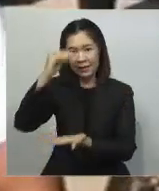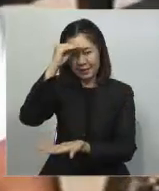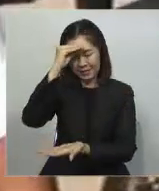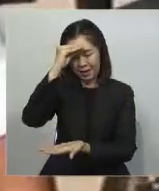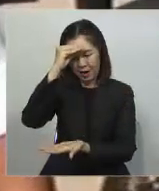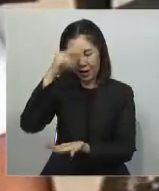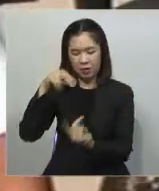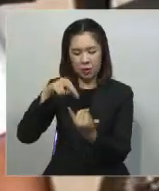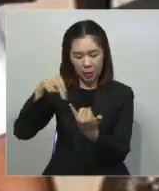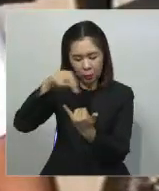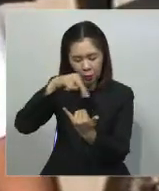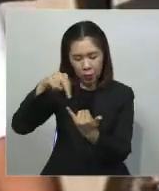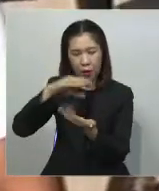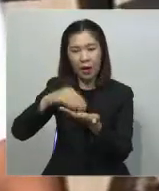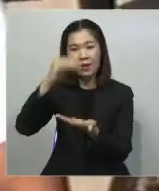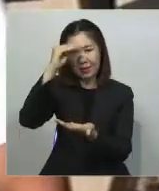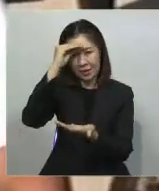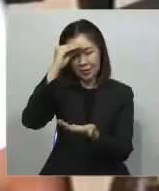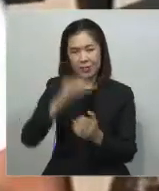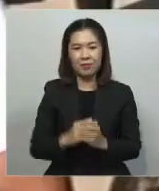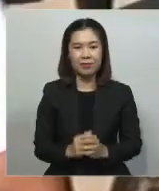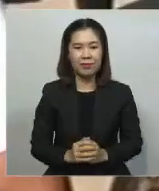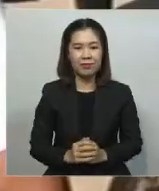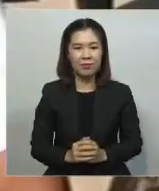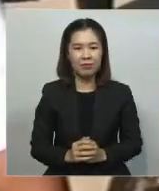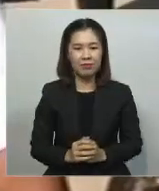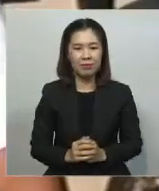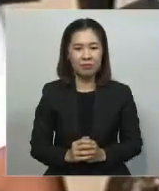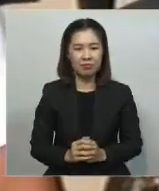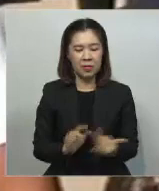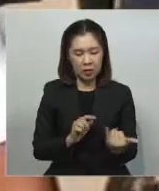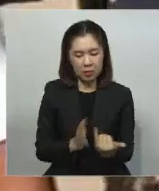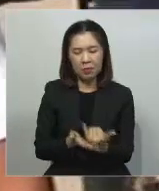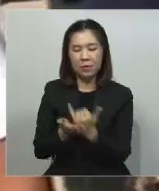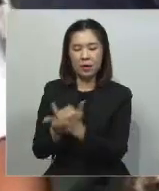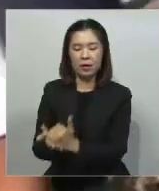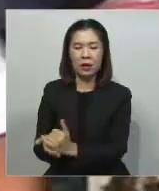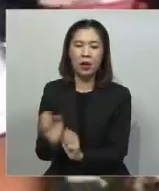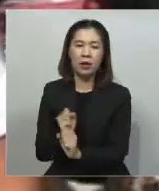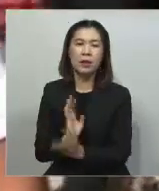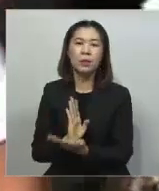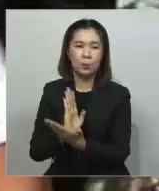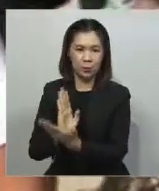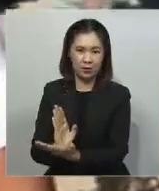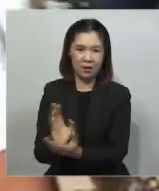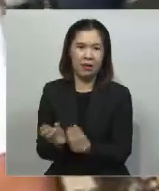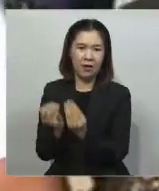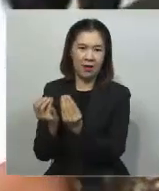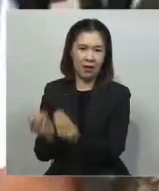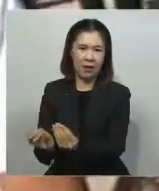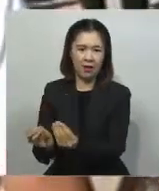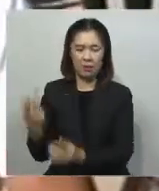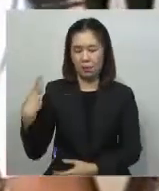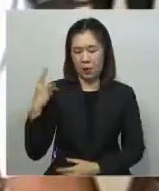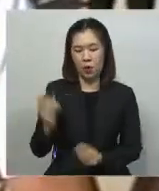ช่ก็ถือว่าเป็นพระเกจิที่สละร่างจริงๆก็อุทิศให้กับประชาช